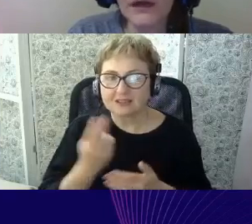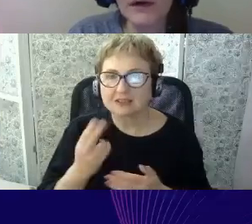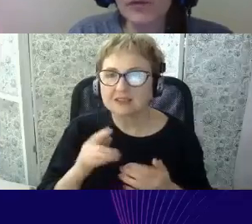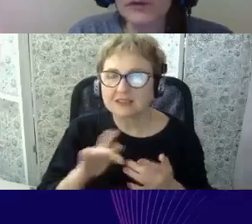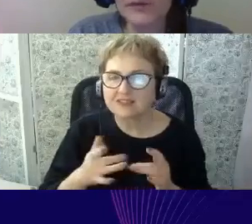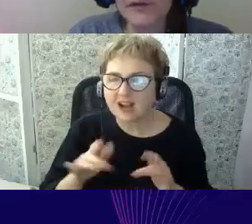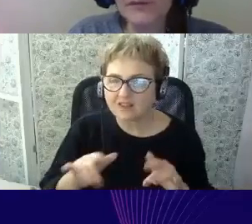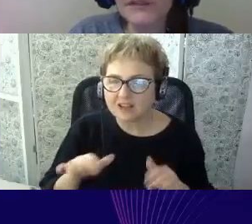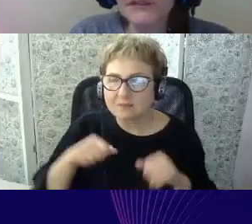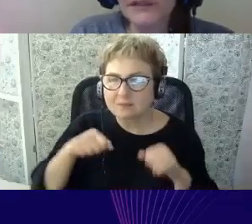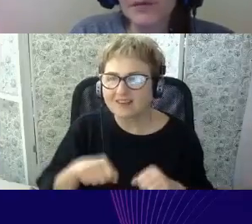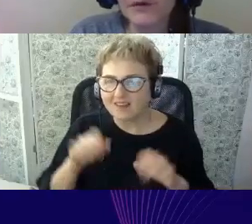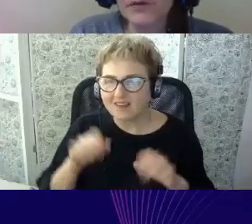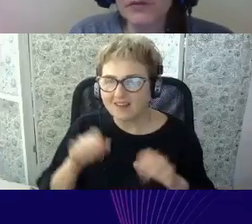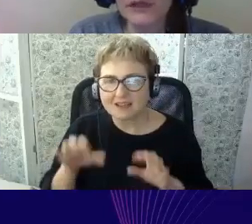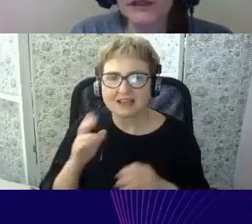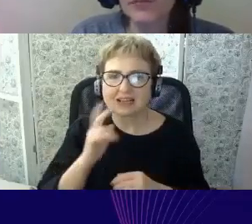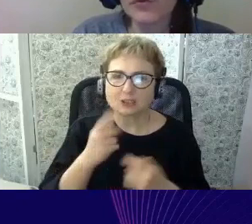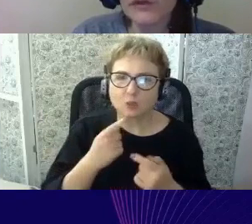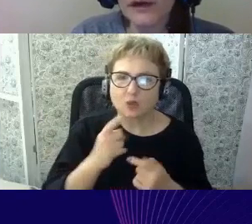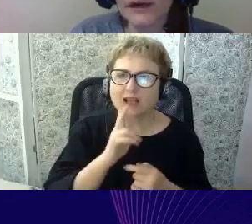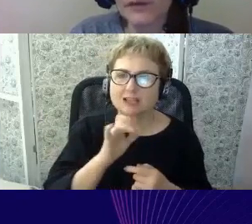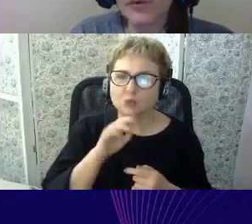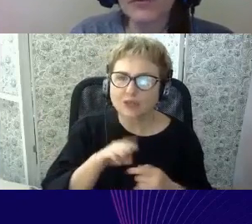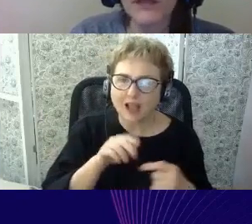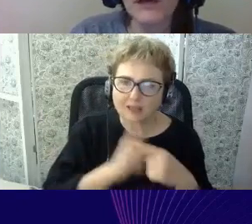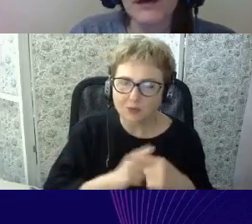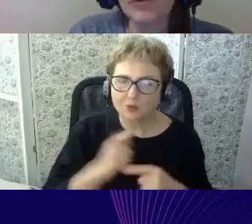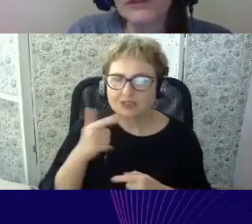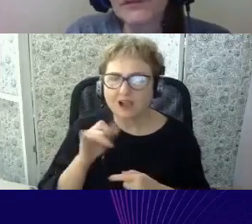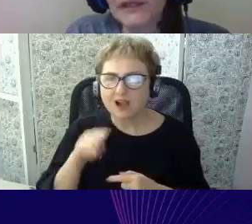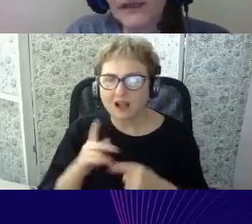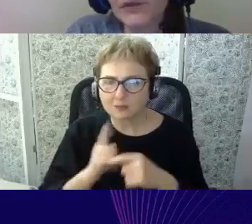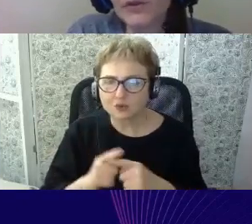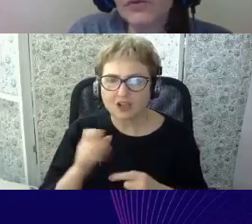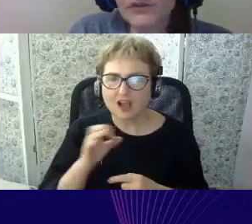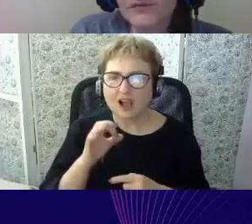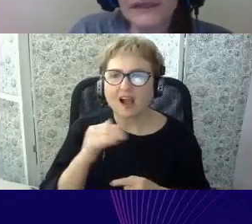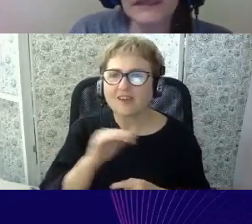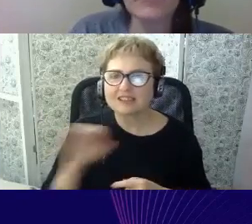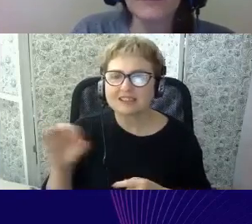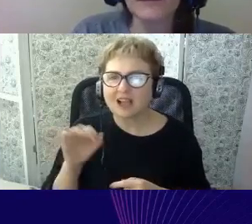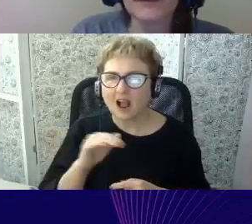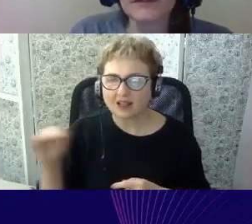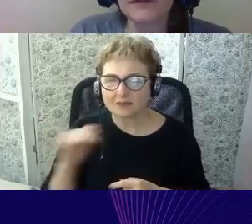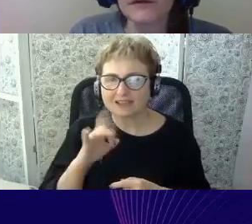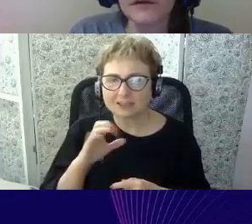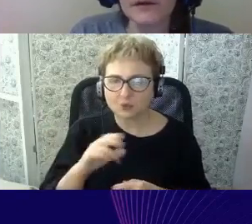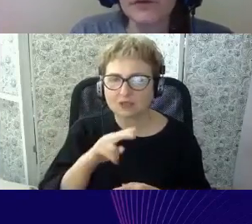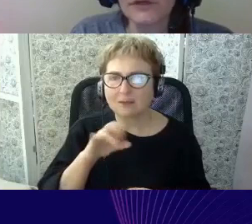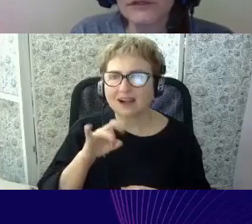продуктами, работа с правовыми системами, консультант плюс, гарант плюс, работа с официальными ресурсами, такими как